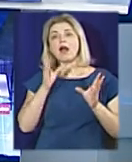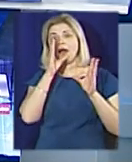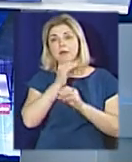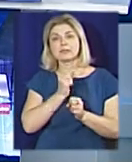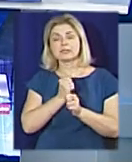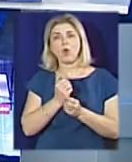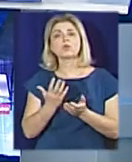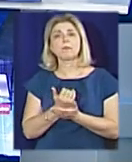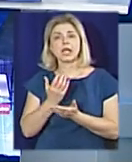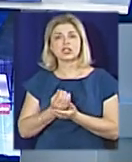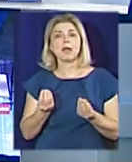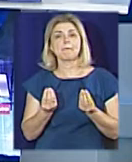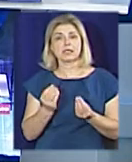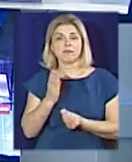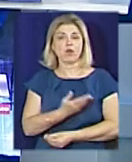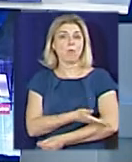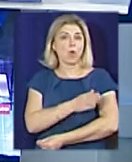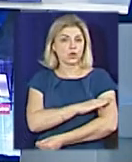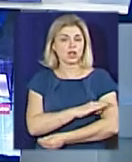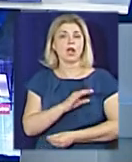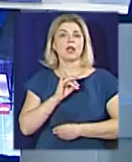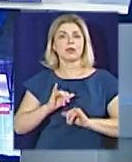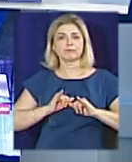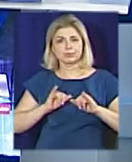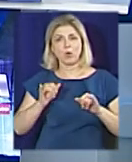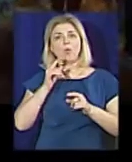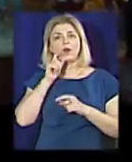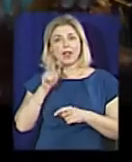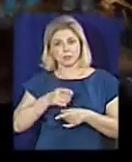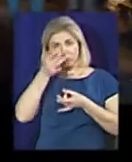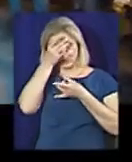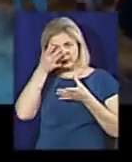у Польщі, популяризуючи, зокрема, українську культуру.